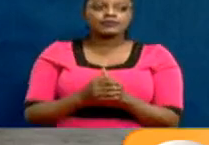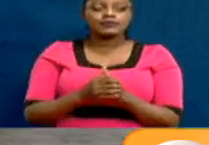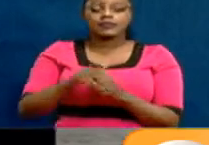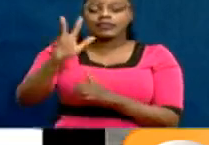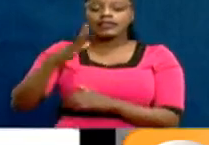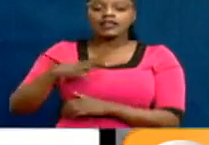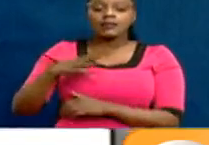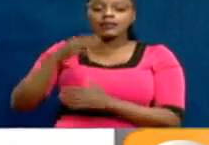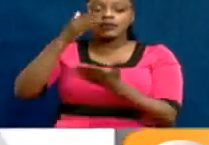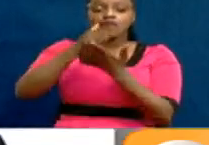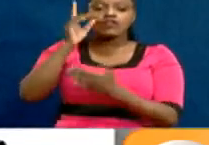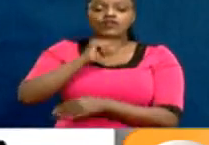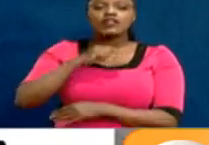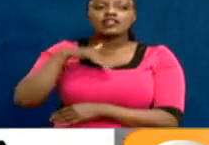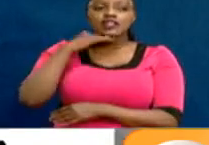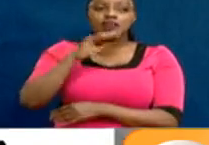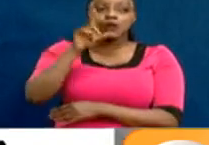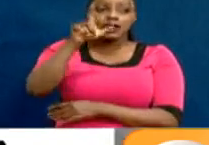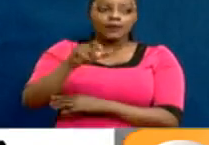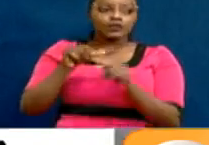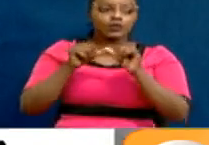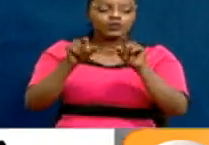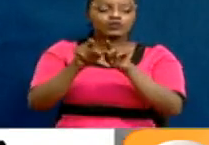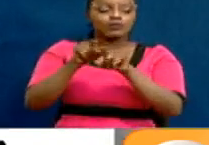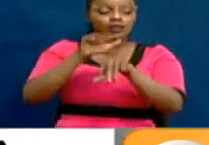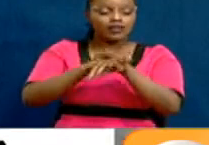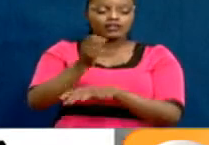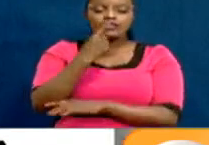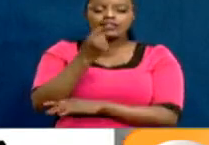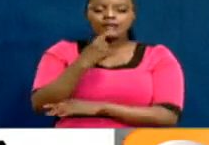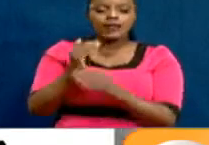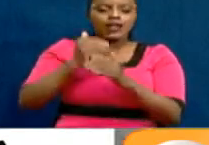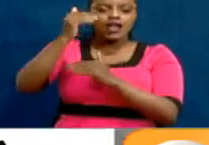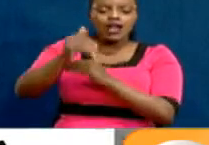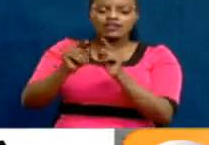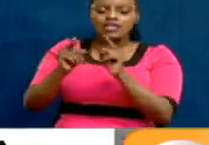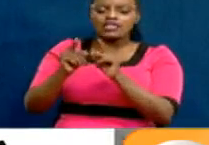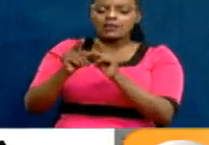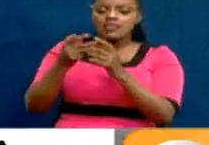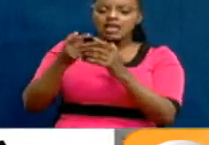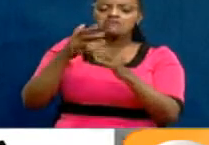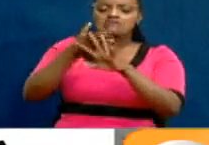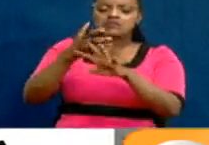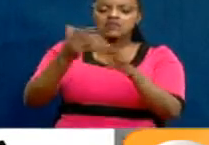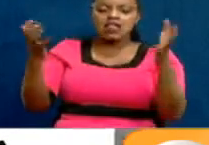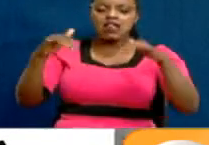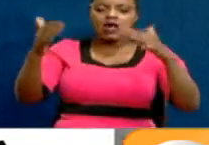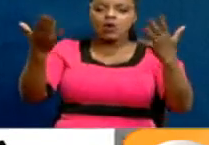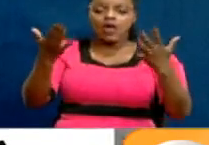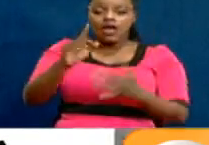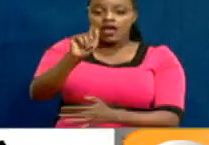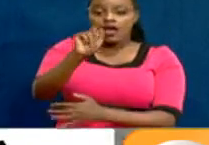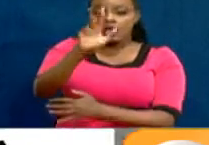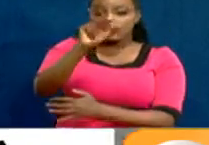Watu watatu wamethibitishwa kufariki huku mmoja akiendelea kupokea matibabu baada ya mgodi kuporomoka maeneo ya Lolgorian